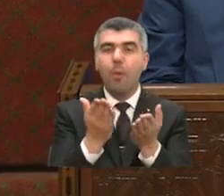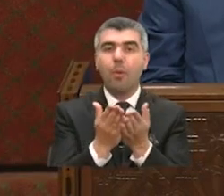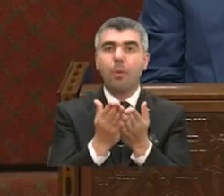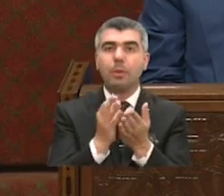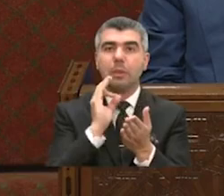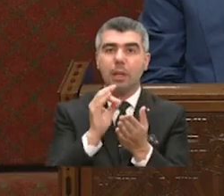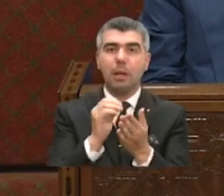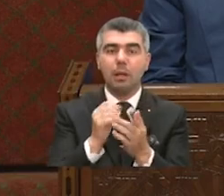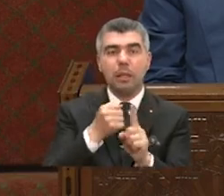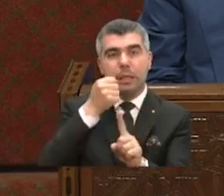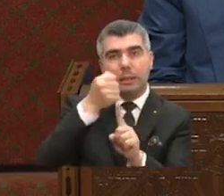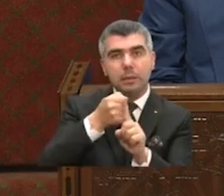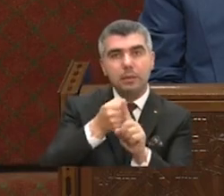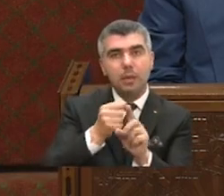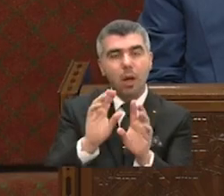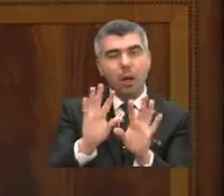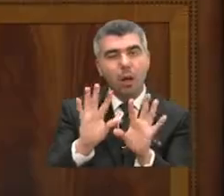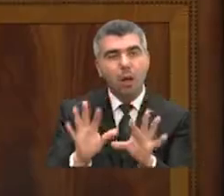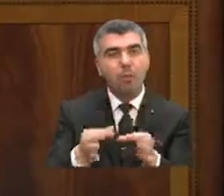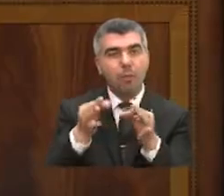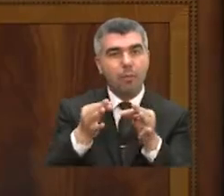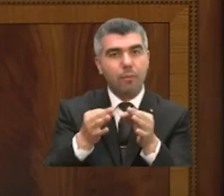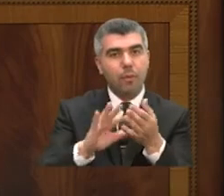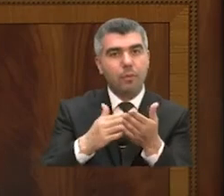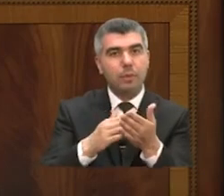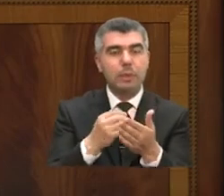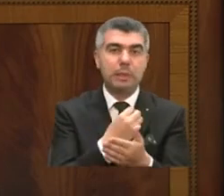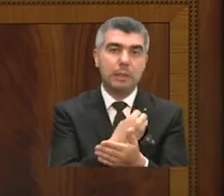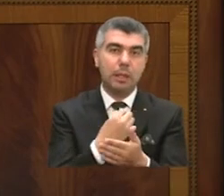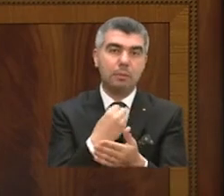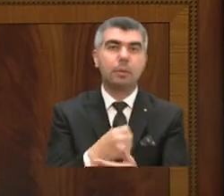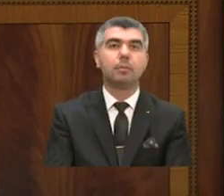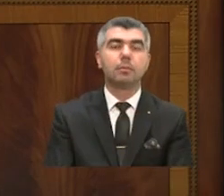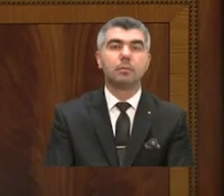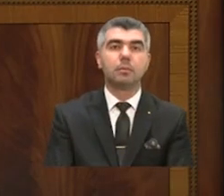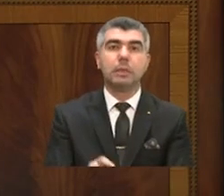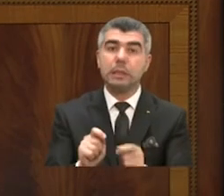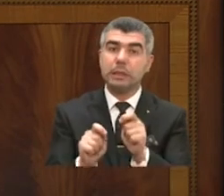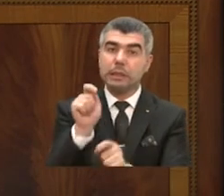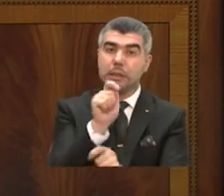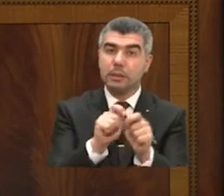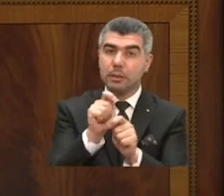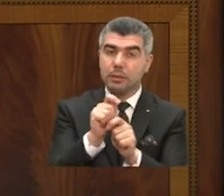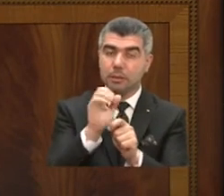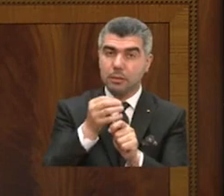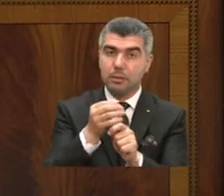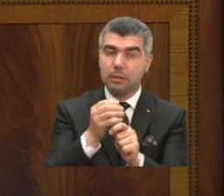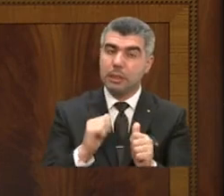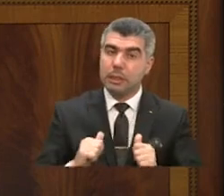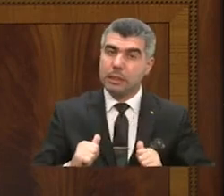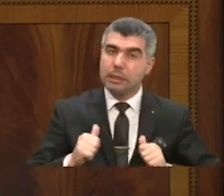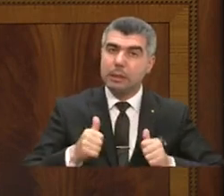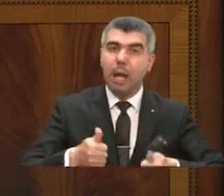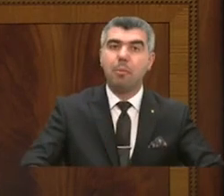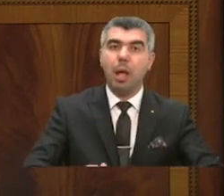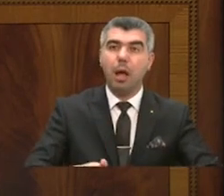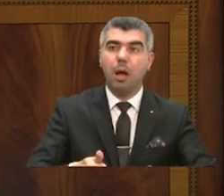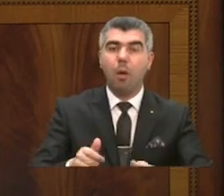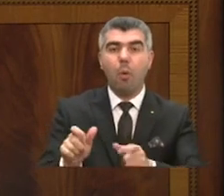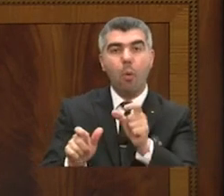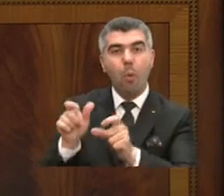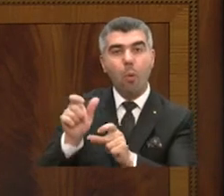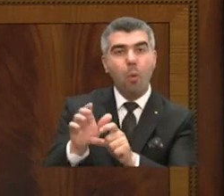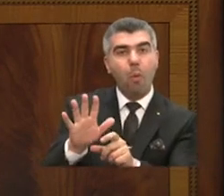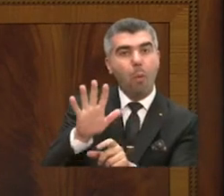إلى تأهيل المنظومة الصحية تجعل من مقوماتها التعبئة الجماعية والتدبير